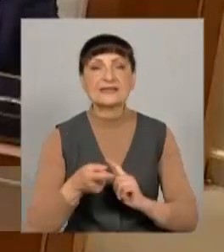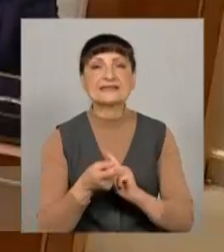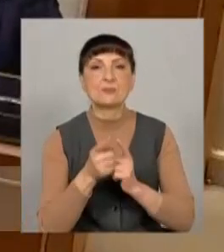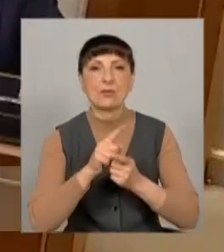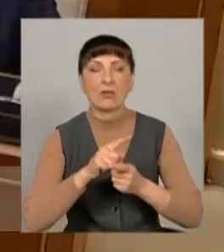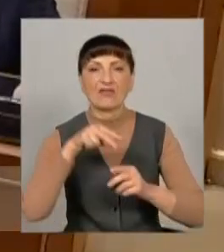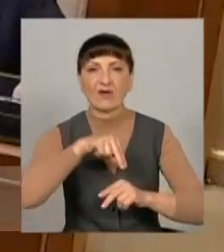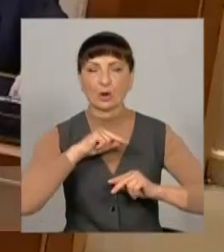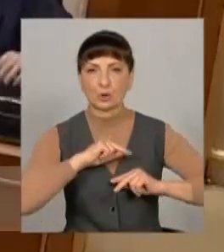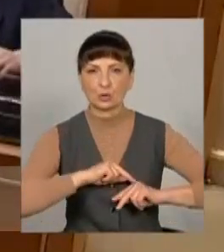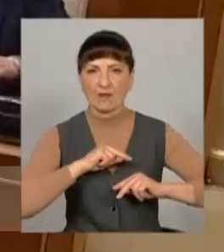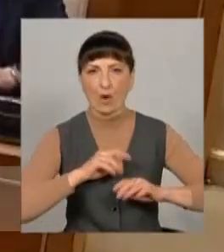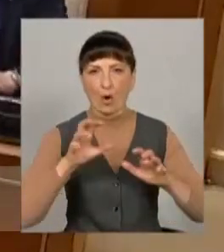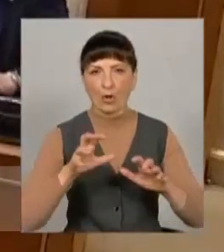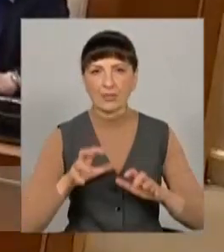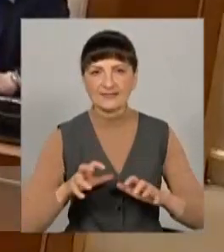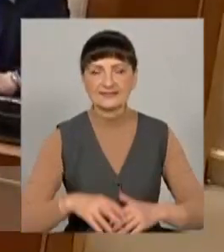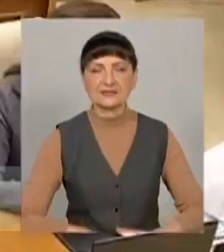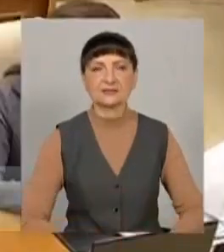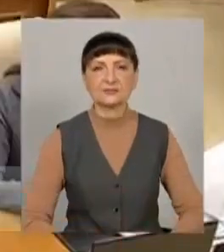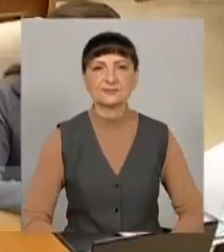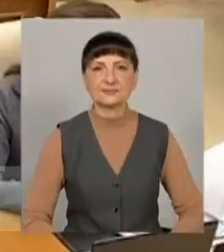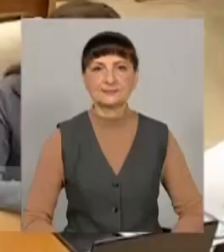в Трудовой кодекс.